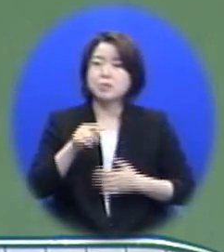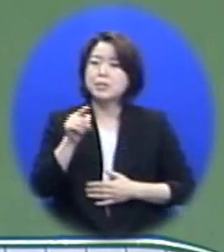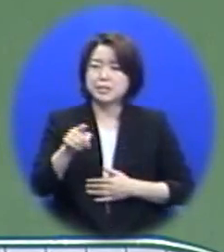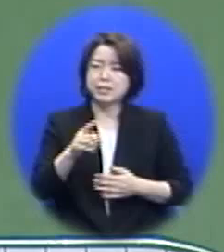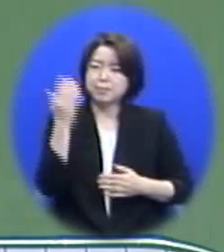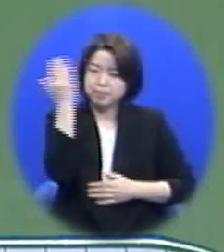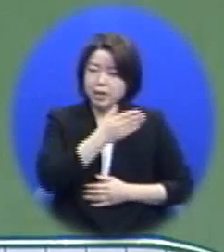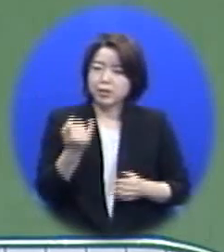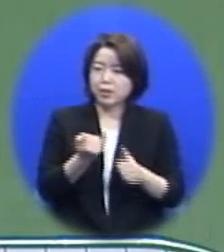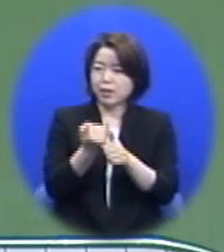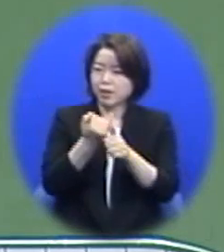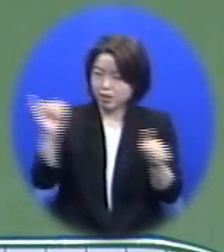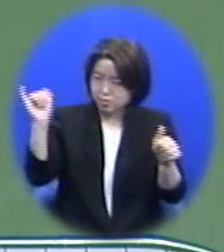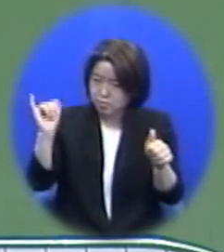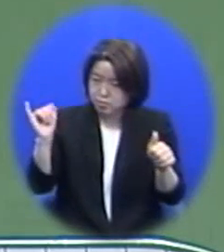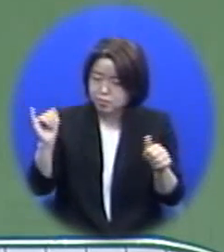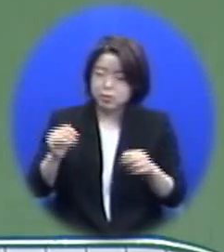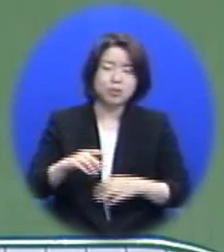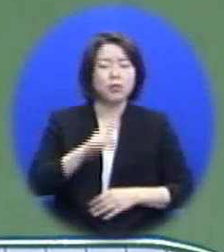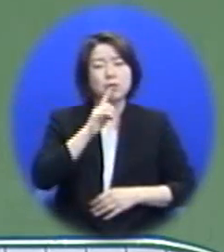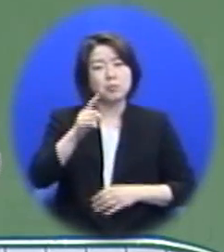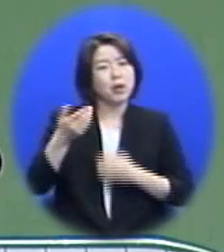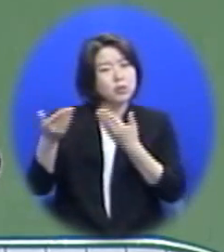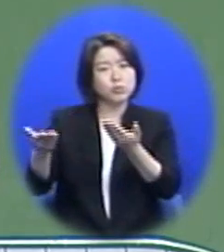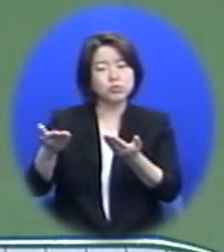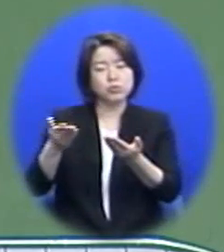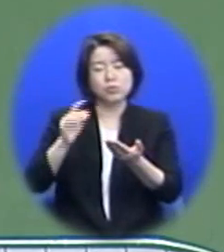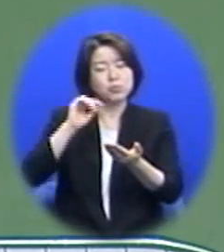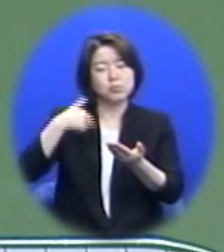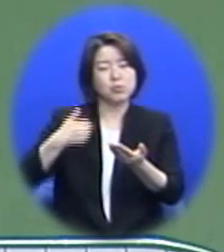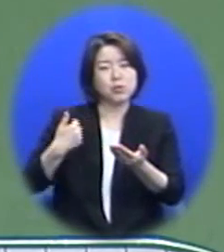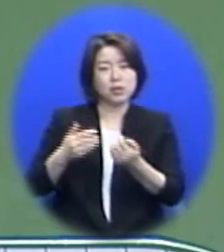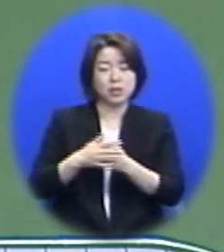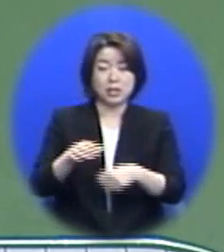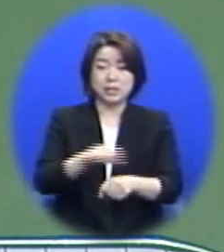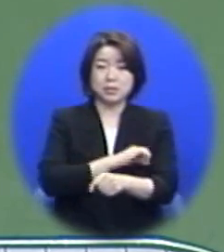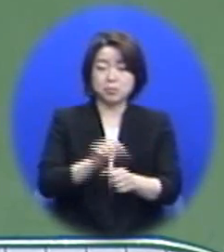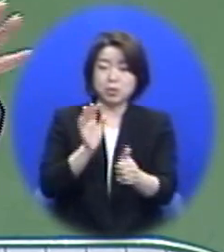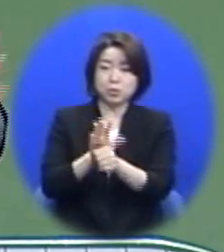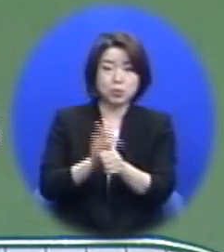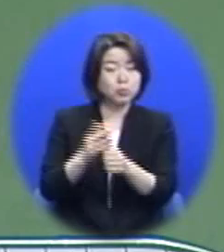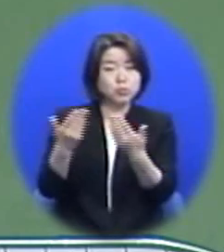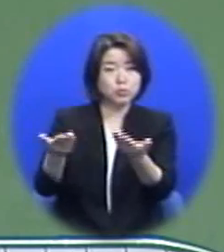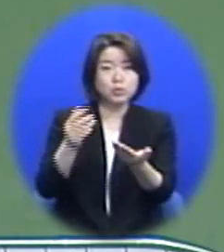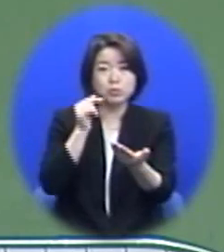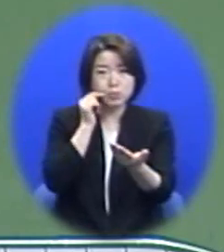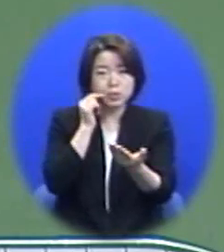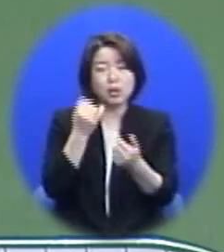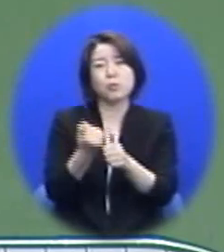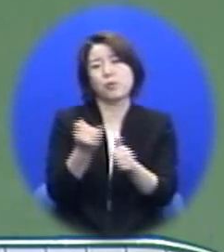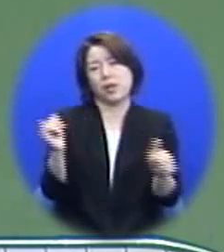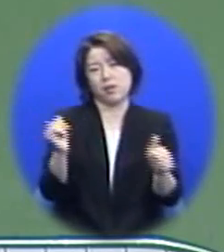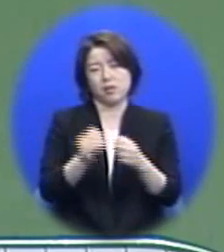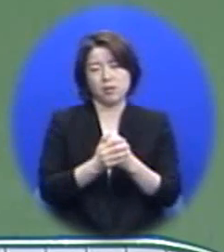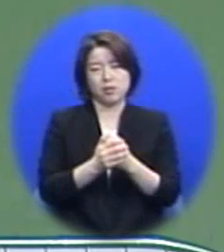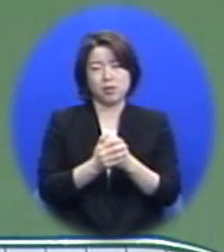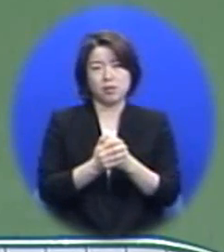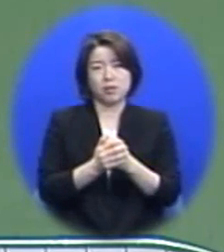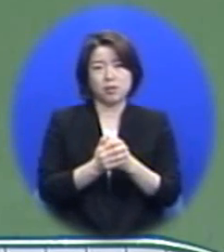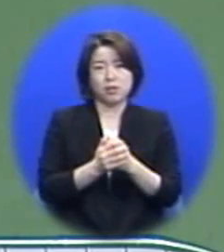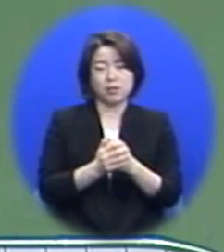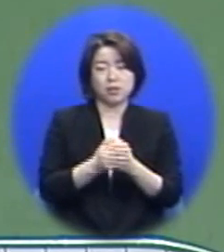떠나라고 해야 될지 별로 특별한 도움을 주지 못하고 그렇게 헤어졌습니다 1년 뒤에